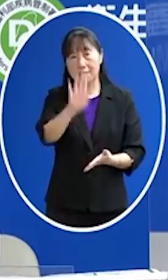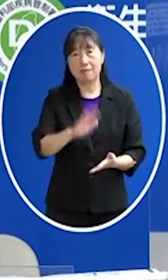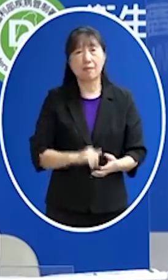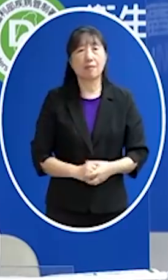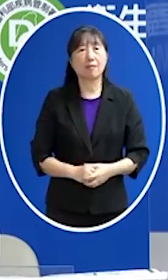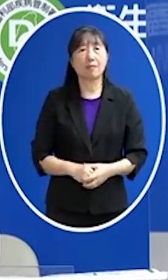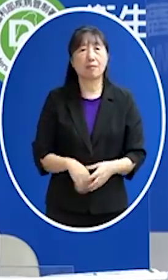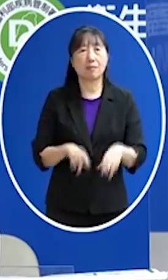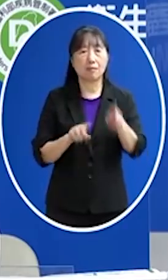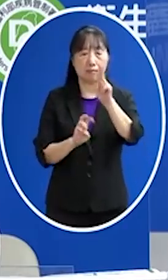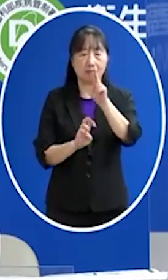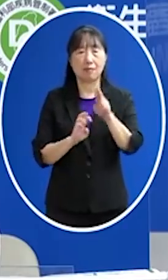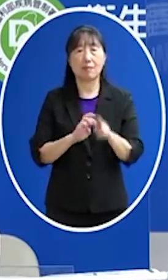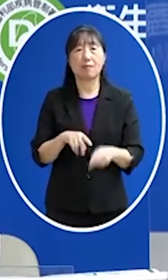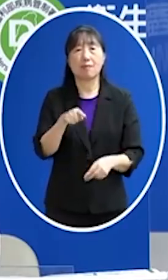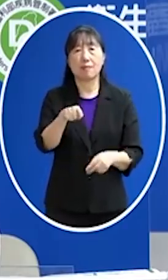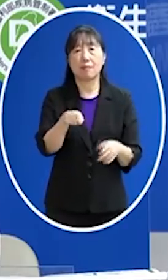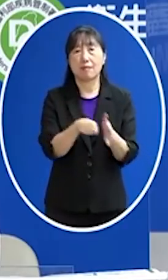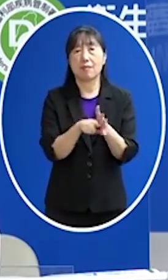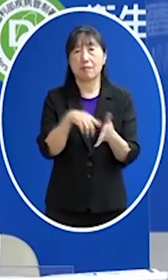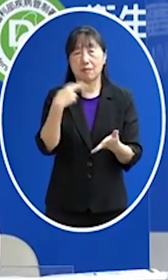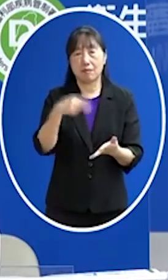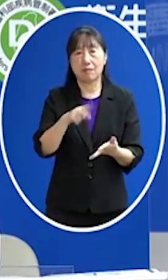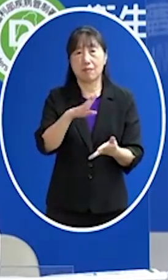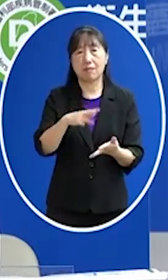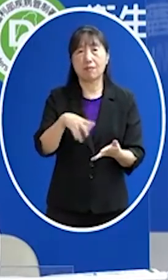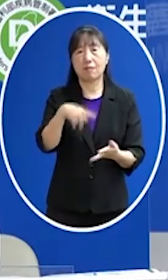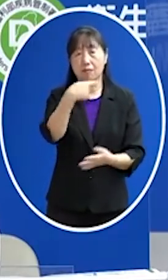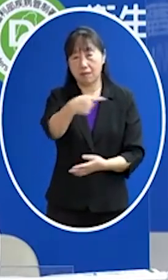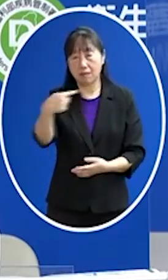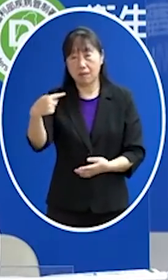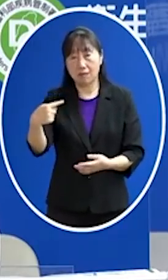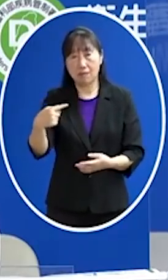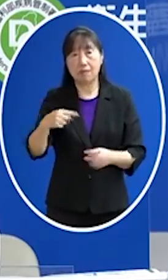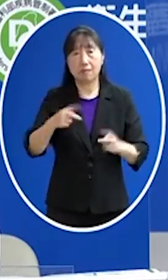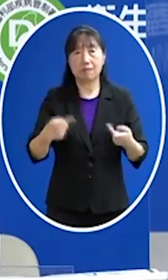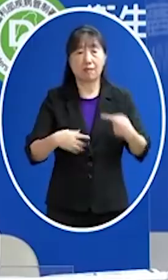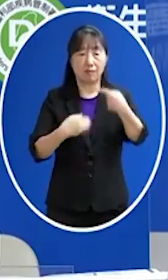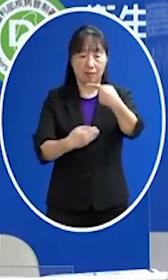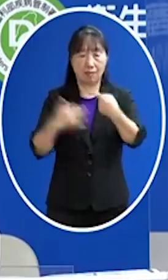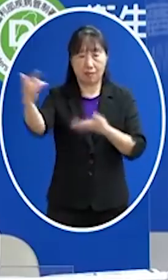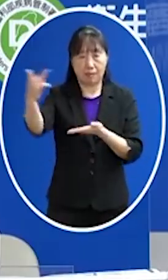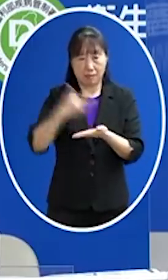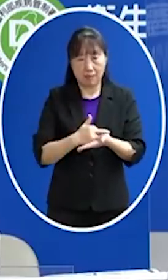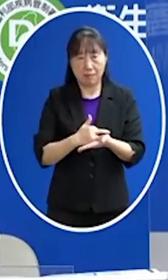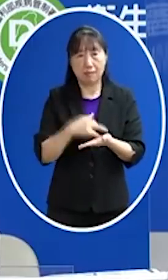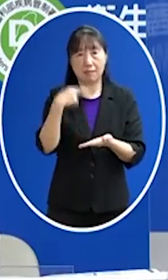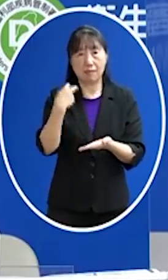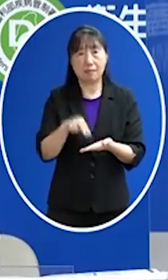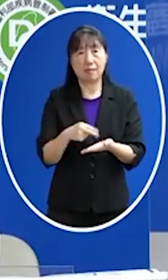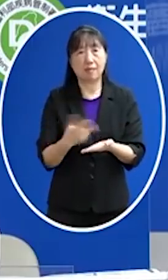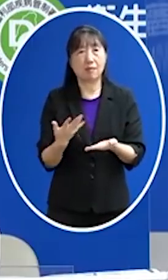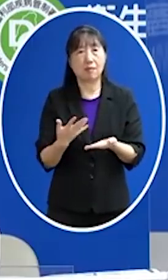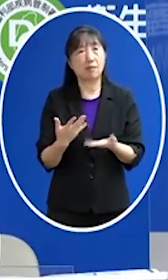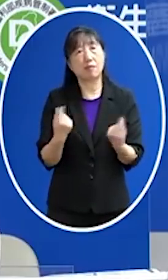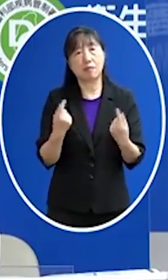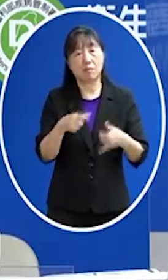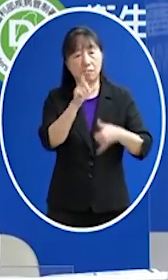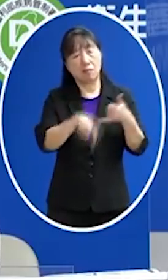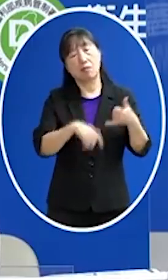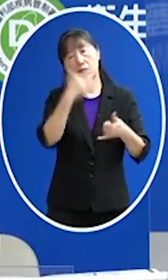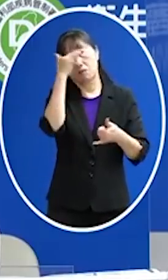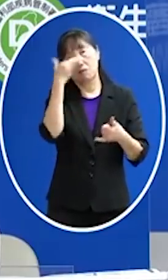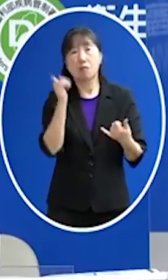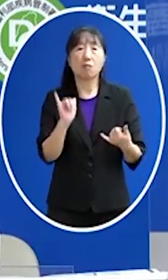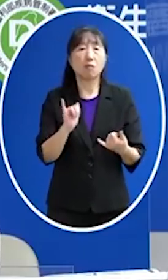30日今年1月6日两次检验皆为阴性，个案1月9日返台入境检疫没有症状，个